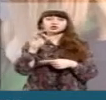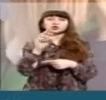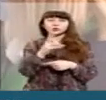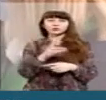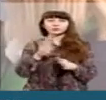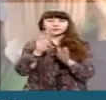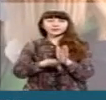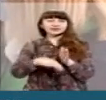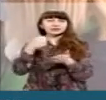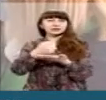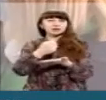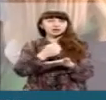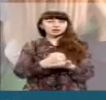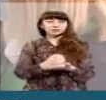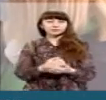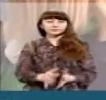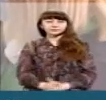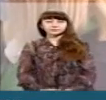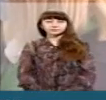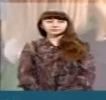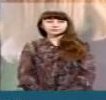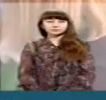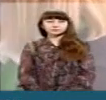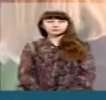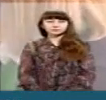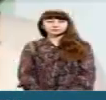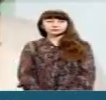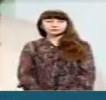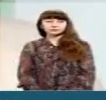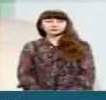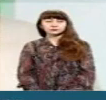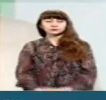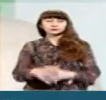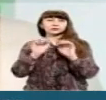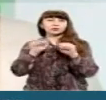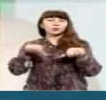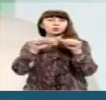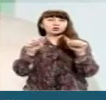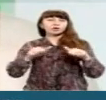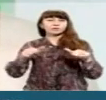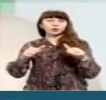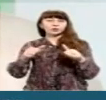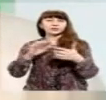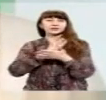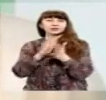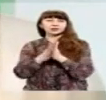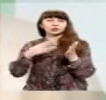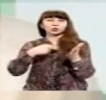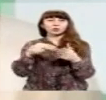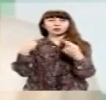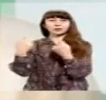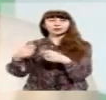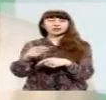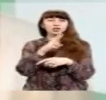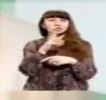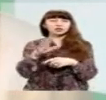орталығы арқылы тіркеуге болады. Демек, тұрғын үйді сатып алу, сату мәмілесі рәсімделеді. Стоимость услуги устанавливается по прескуранту